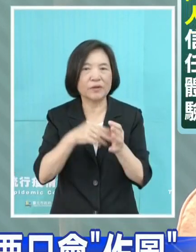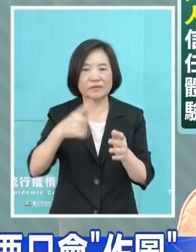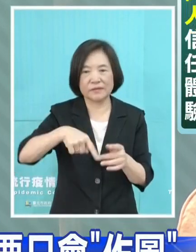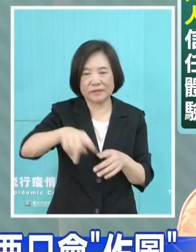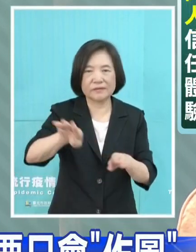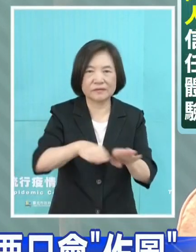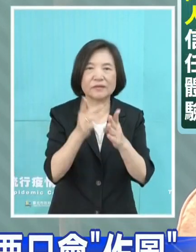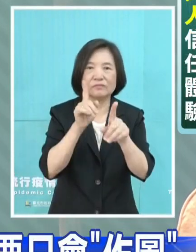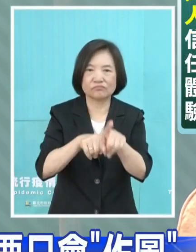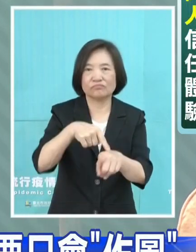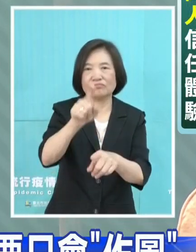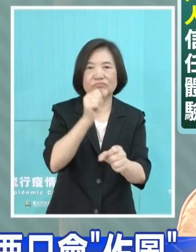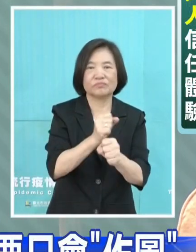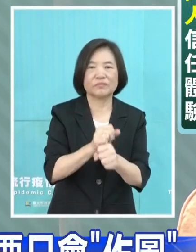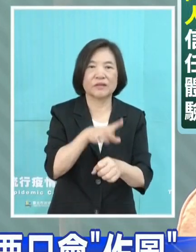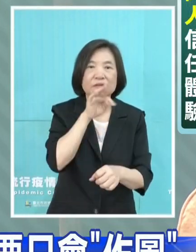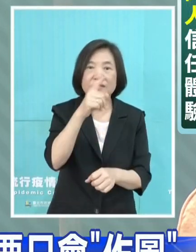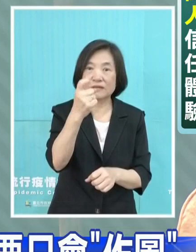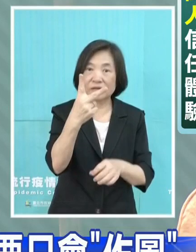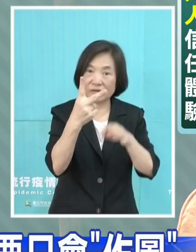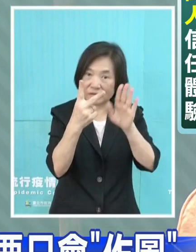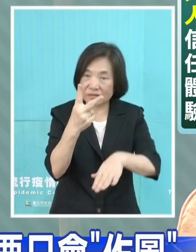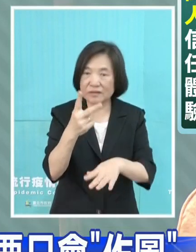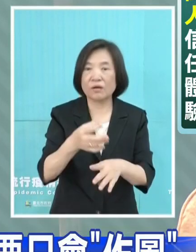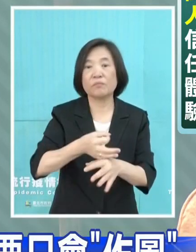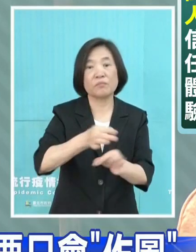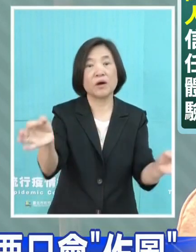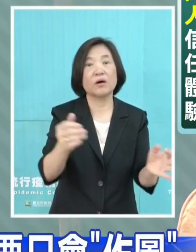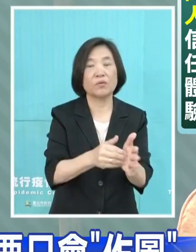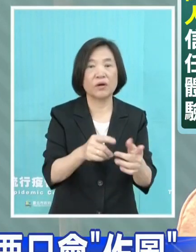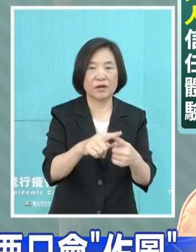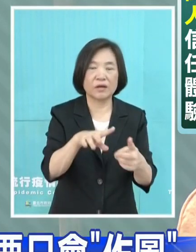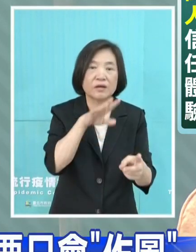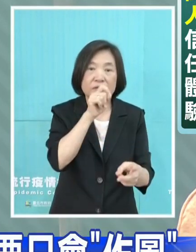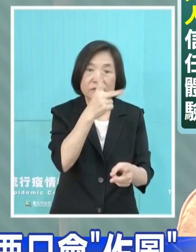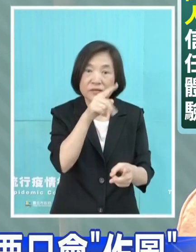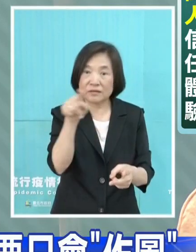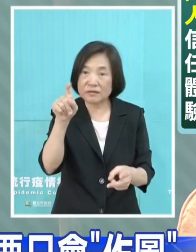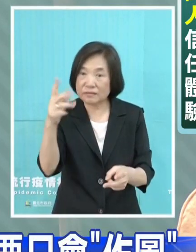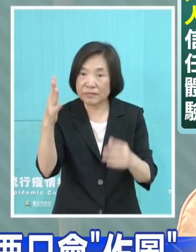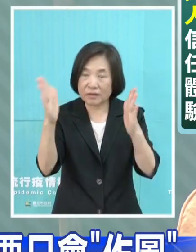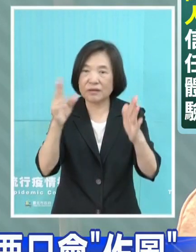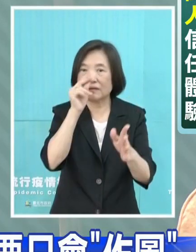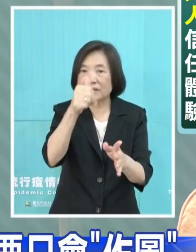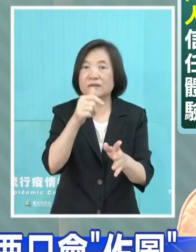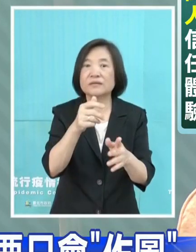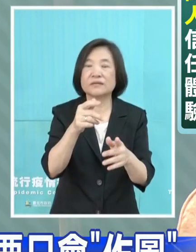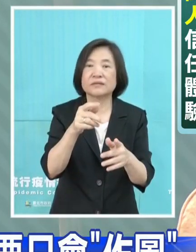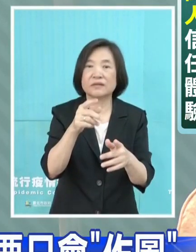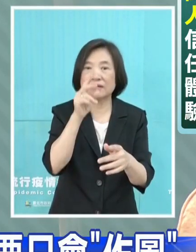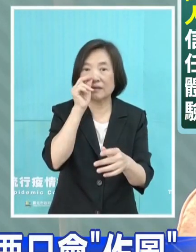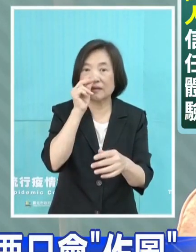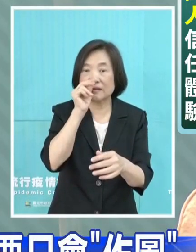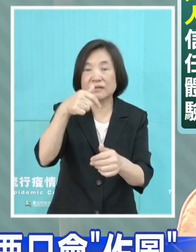个12岁以下学童也发的，12到18岁的哦特教生也发的，还有